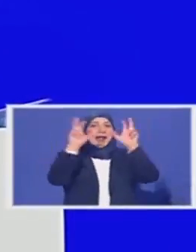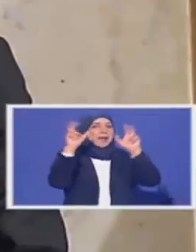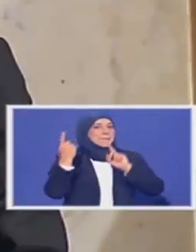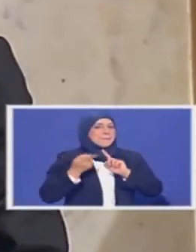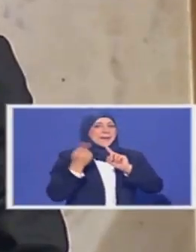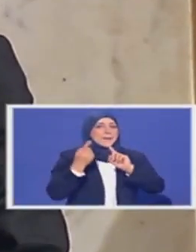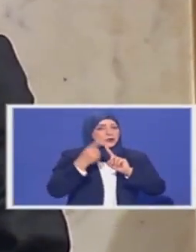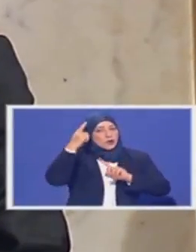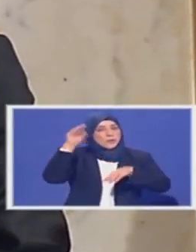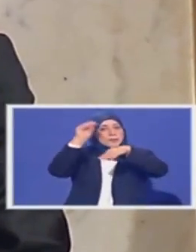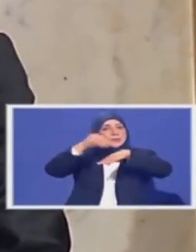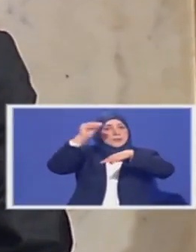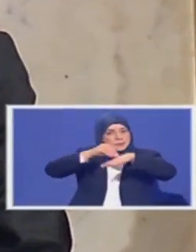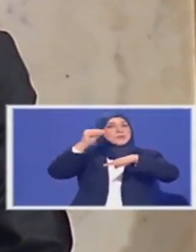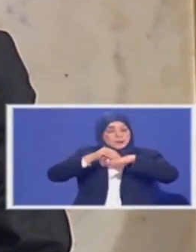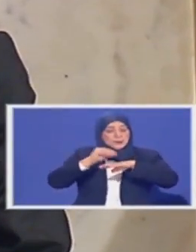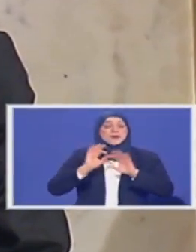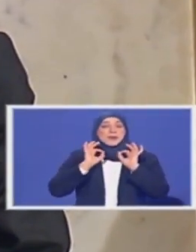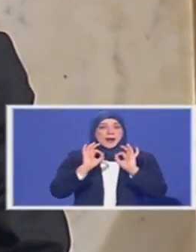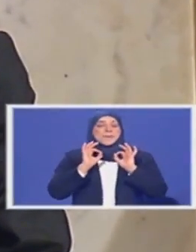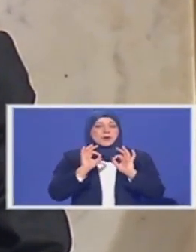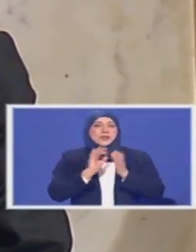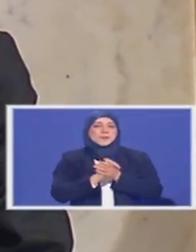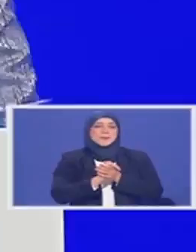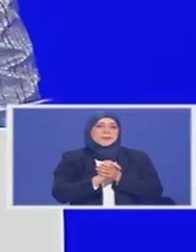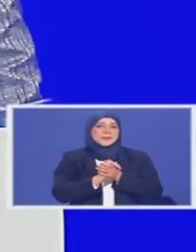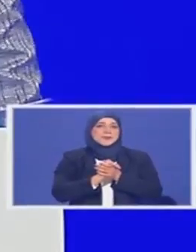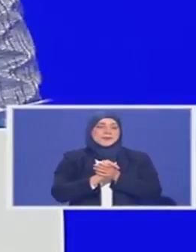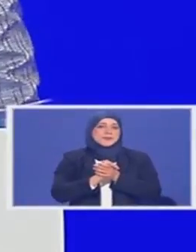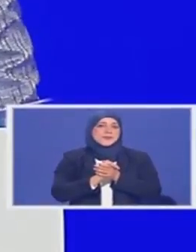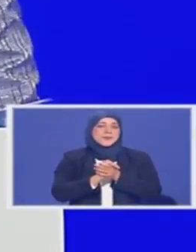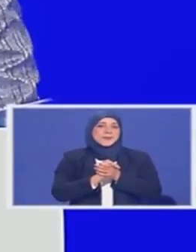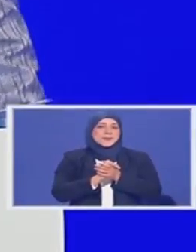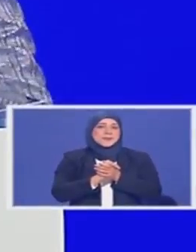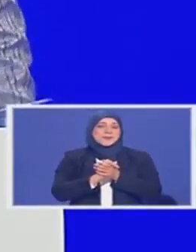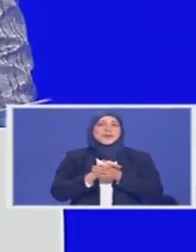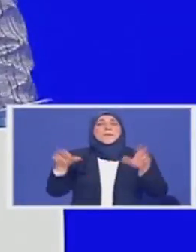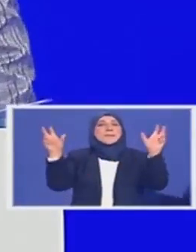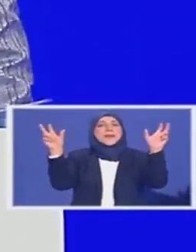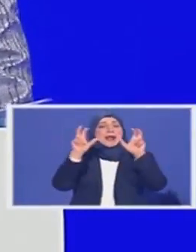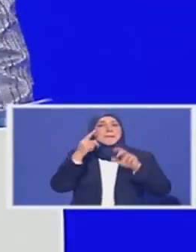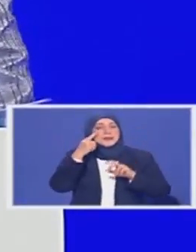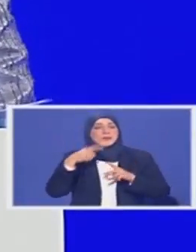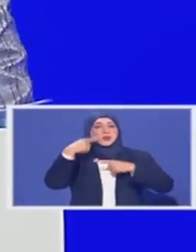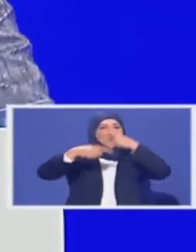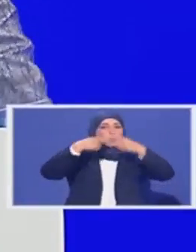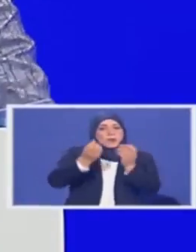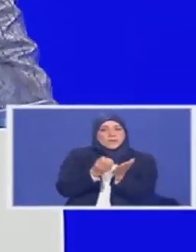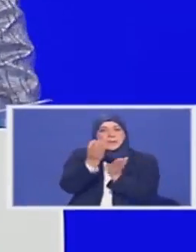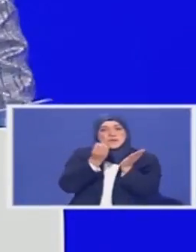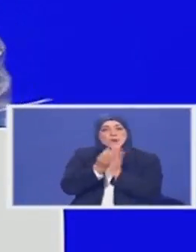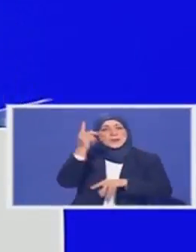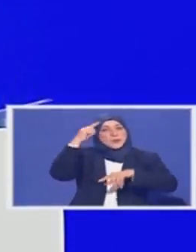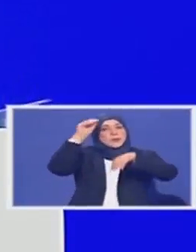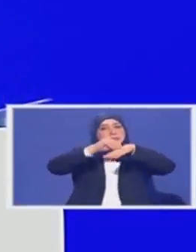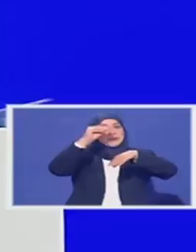بالنسبة للتوعية، بالنسبة معناها للإعلام في بالنسبة لخطورة الوباء، ولكن